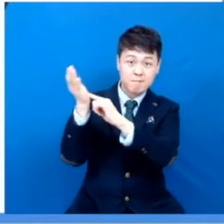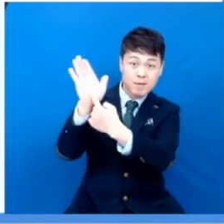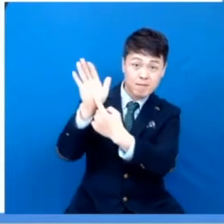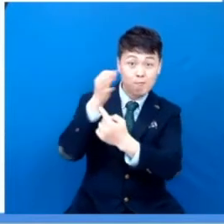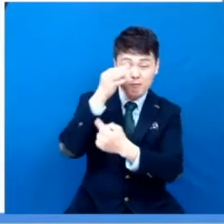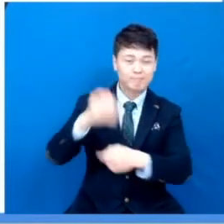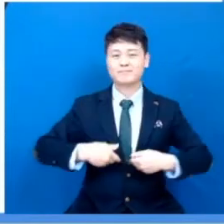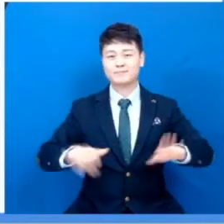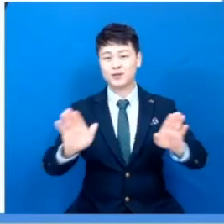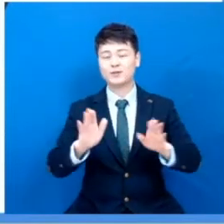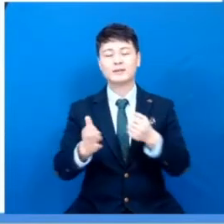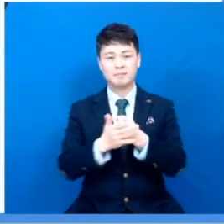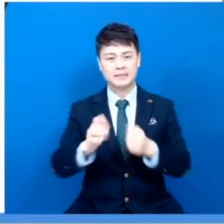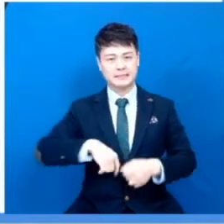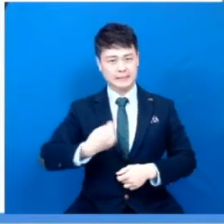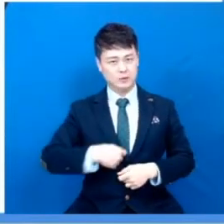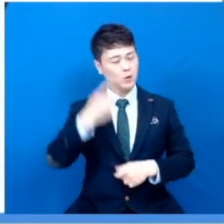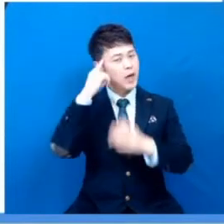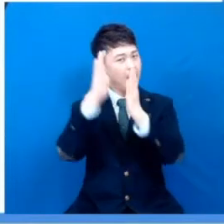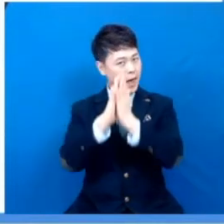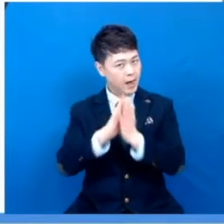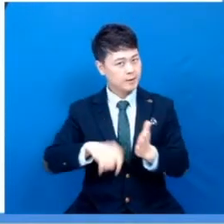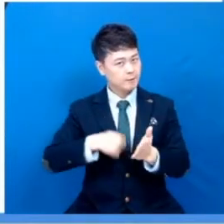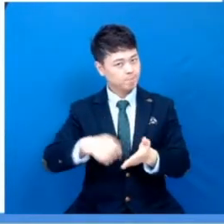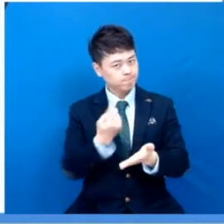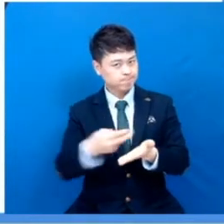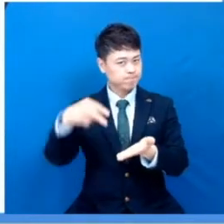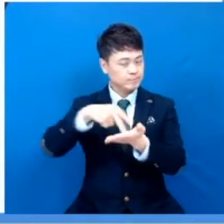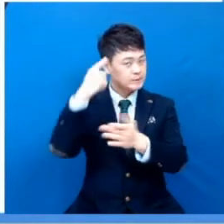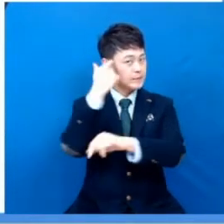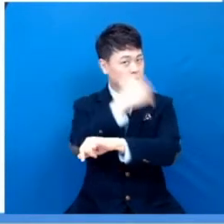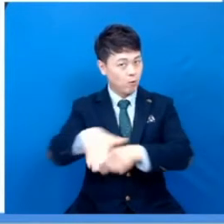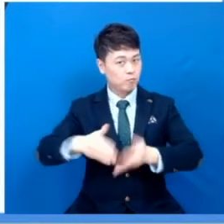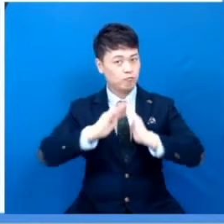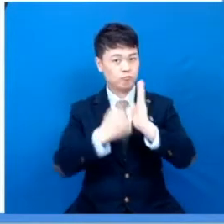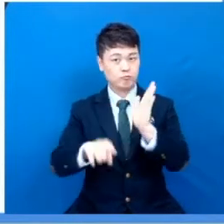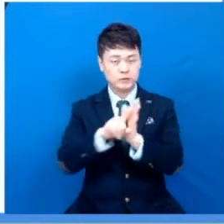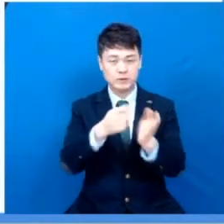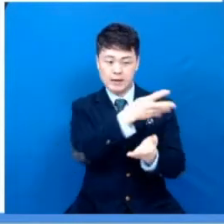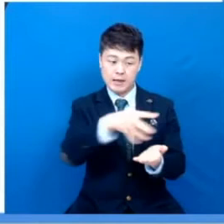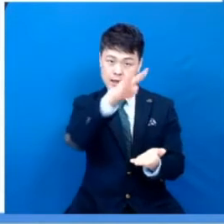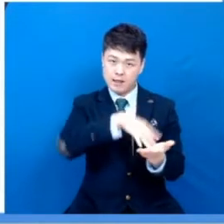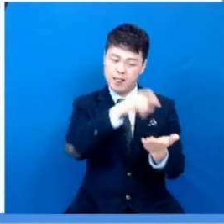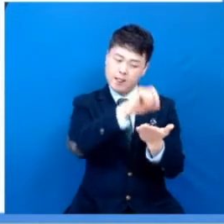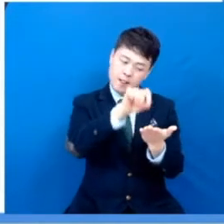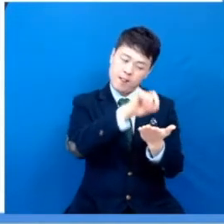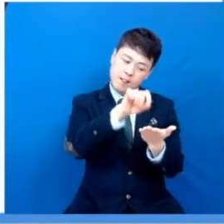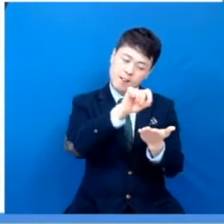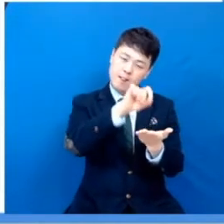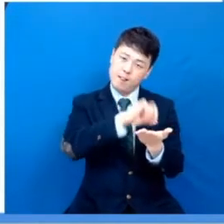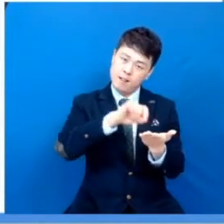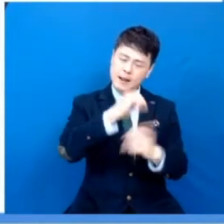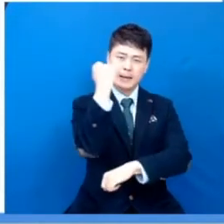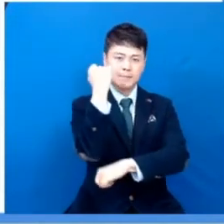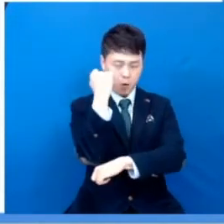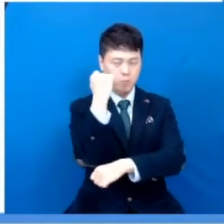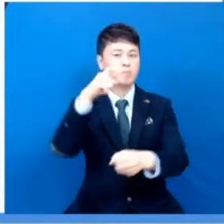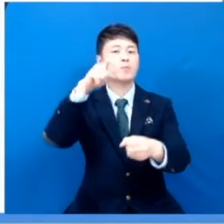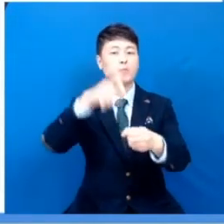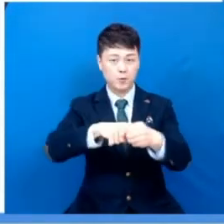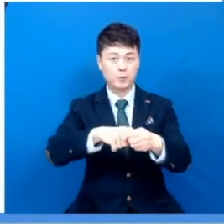계획하고 소리 팔 수 있도록 1일 시간표에 스스로 체크하며 수행하는 것을 기본 목표로